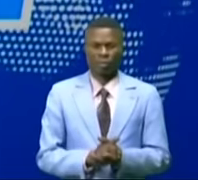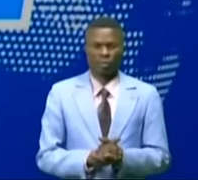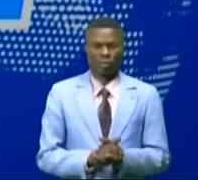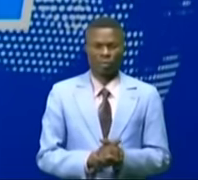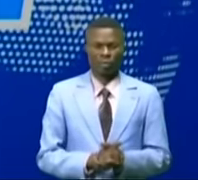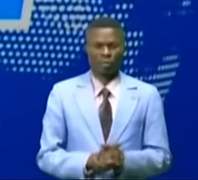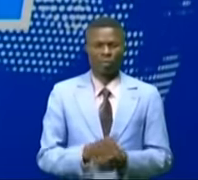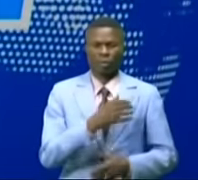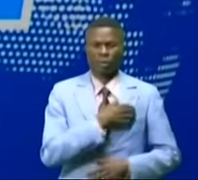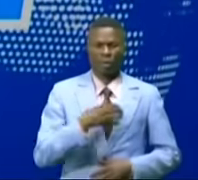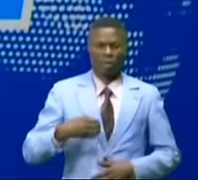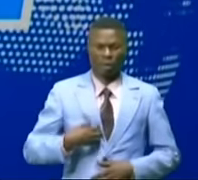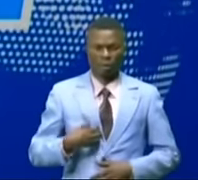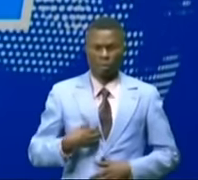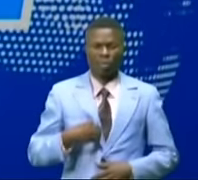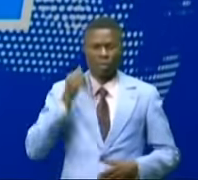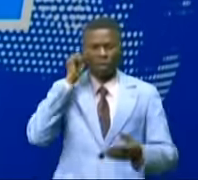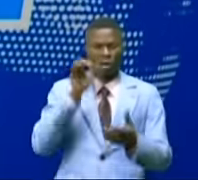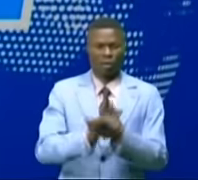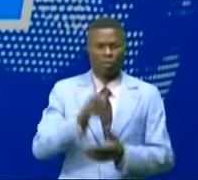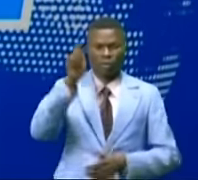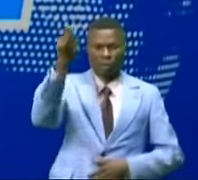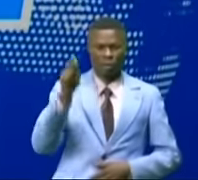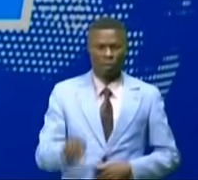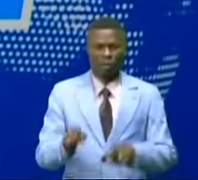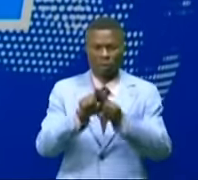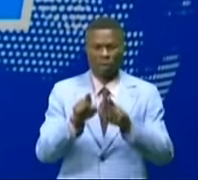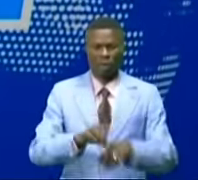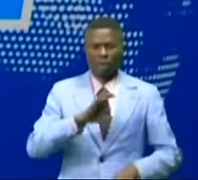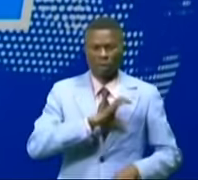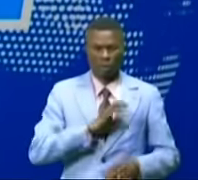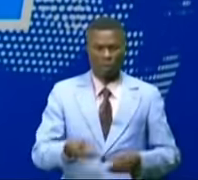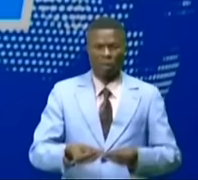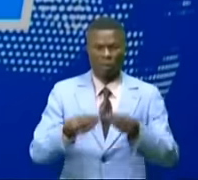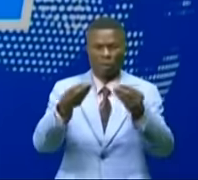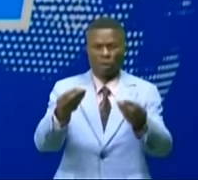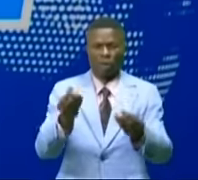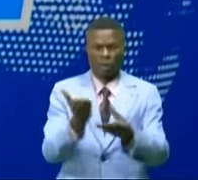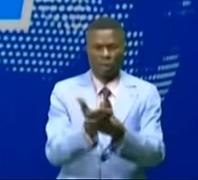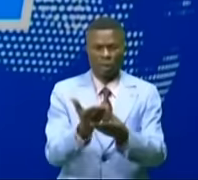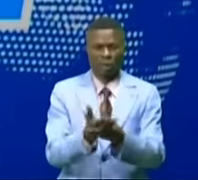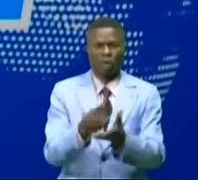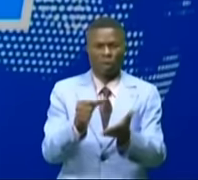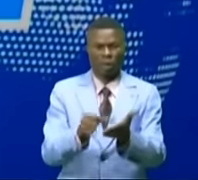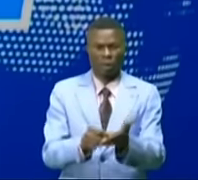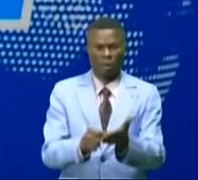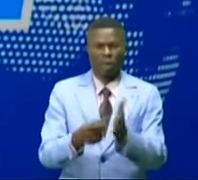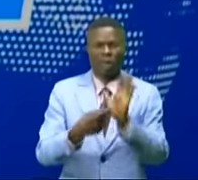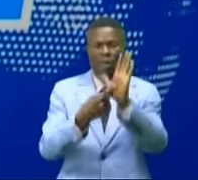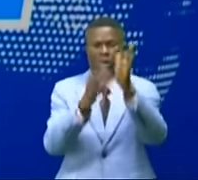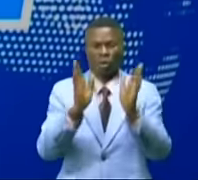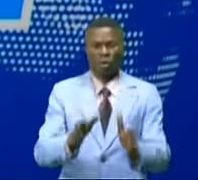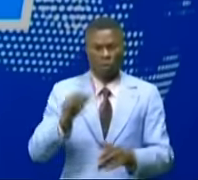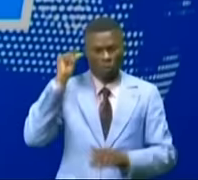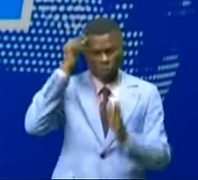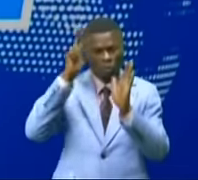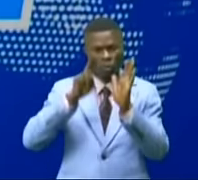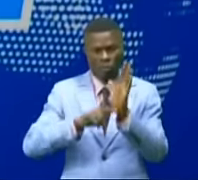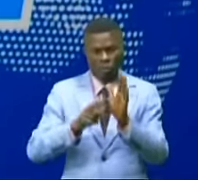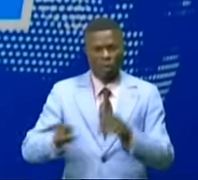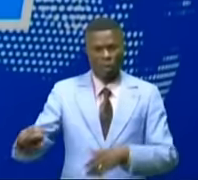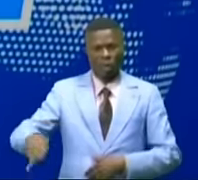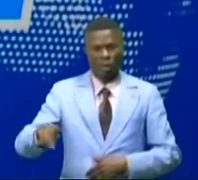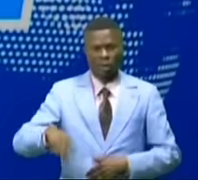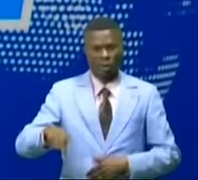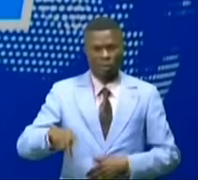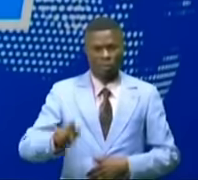Les femmes épouses des policiers et militaires ont remis un mémorandum aux représentants de la gouverneure de la